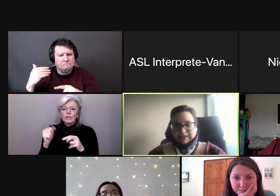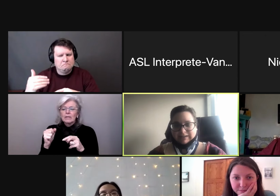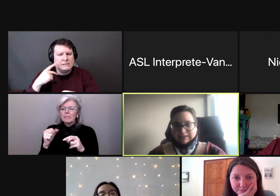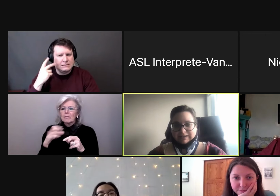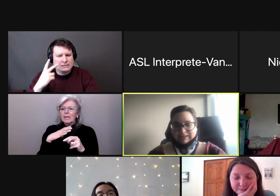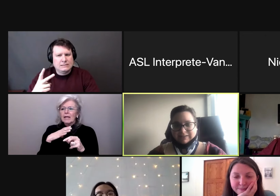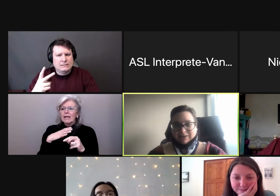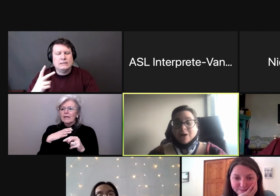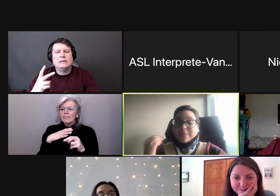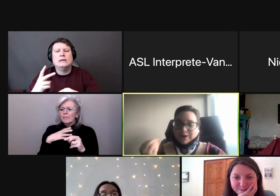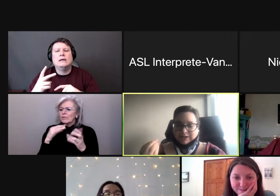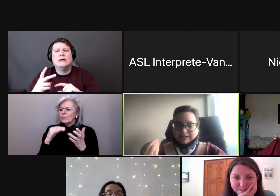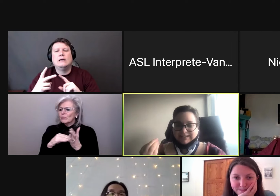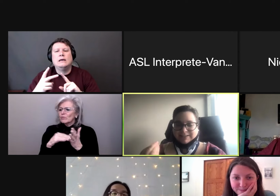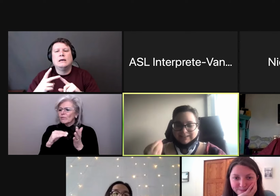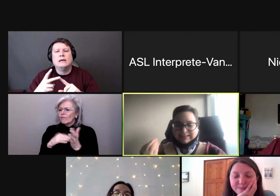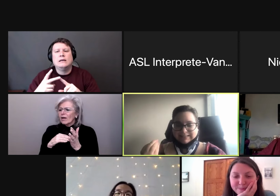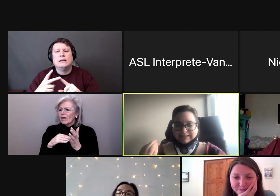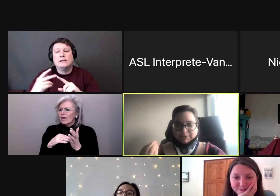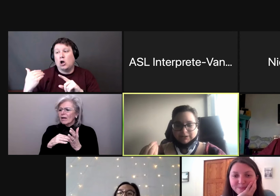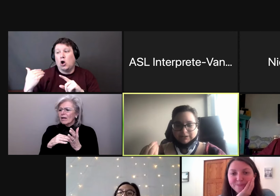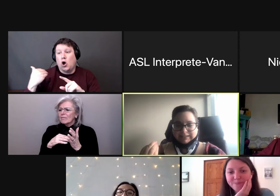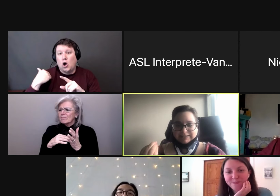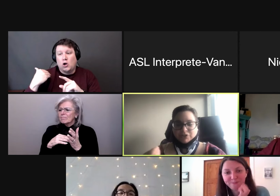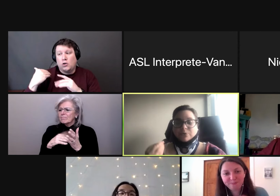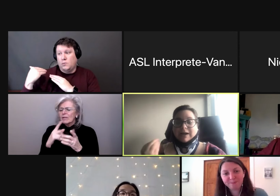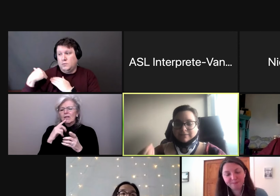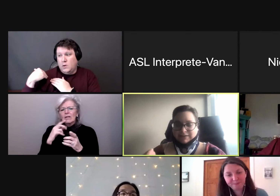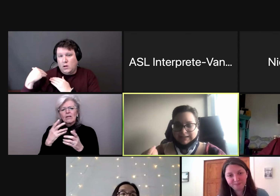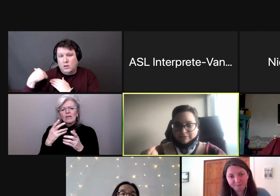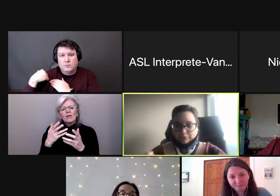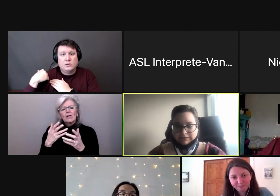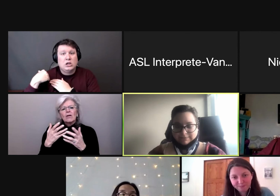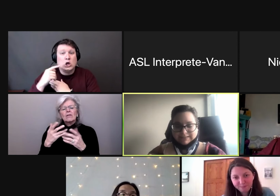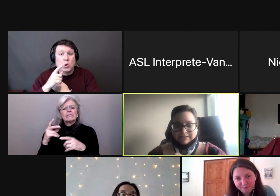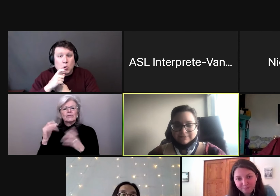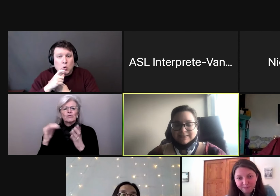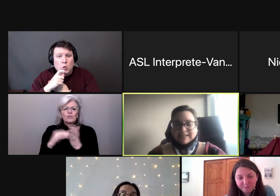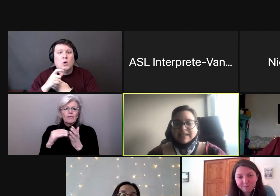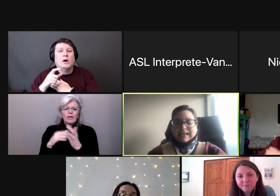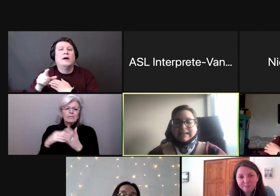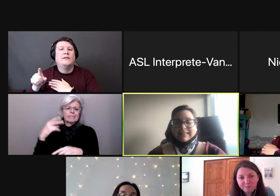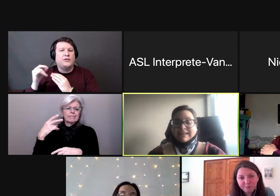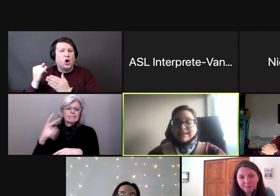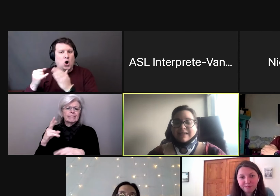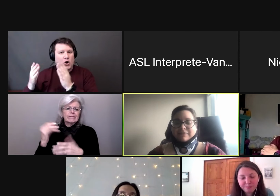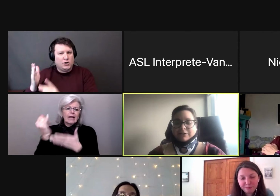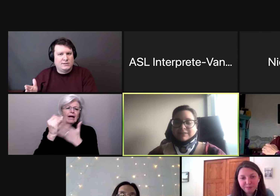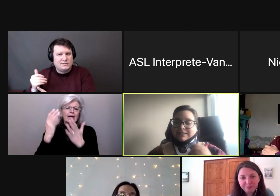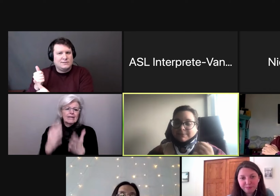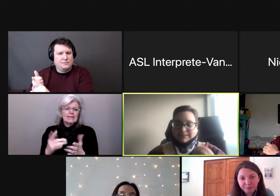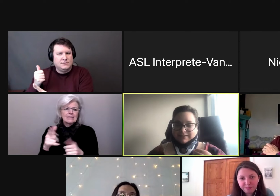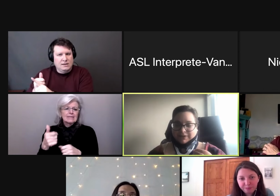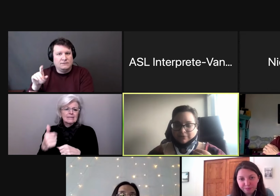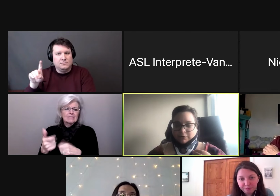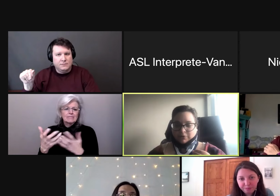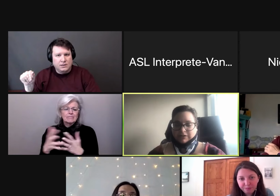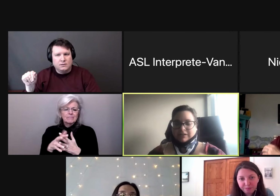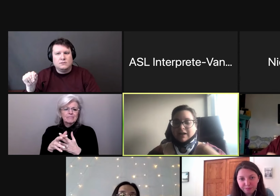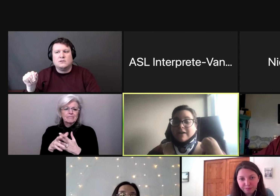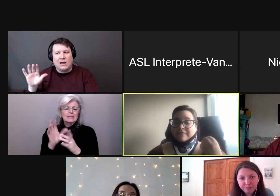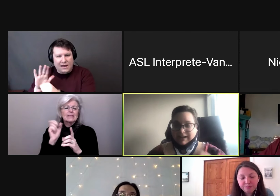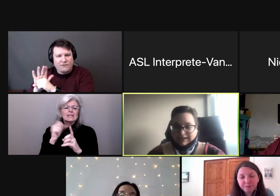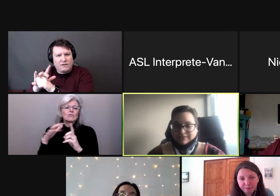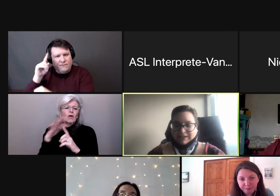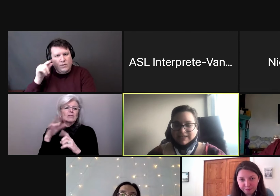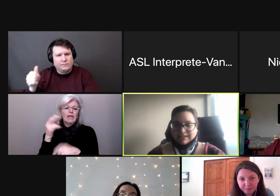c'est que le poids retombe sur l'artiste, sur l'artiste en situation d